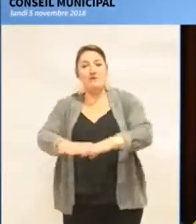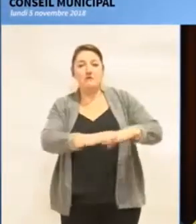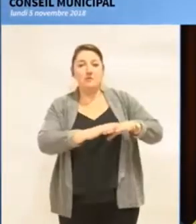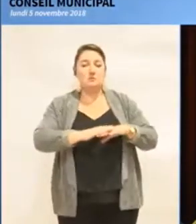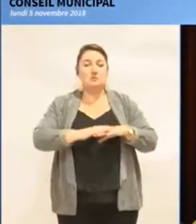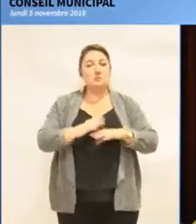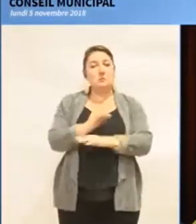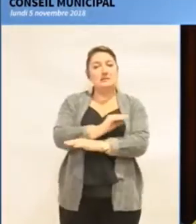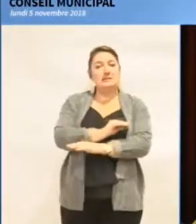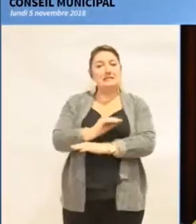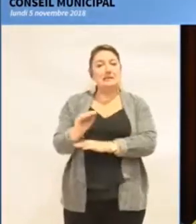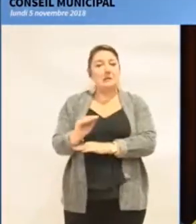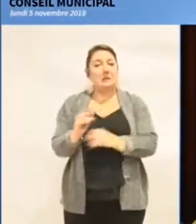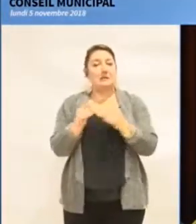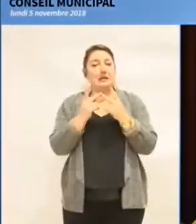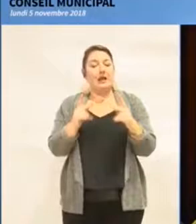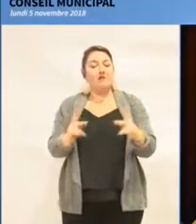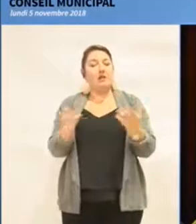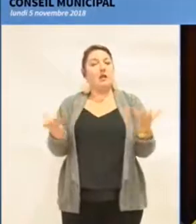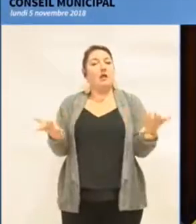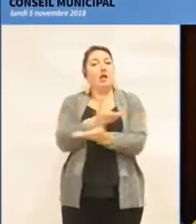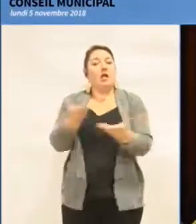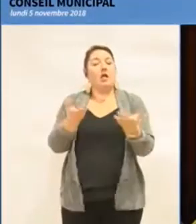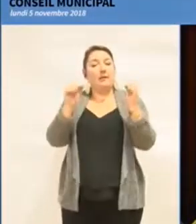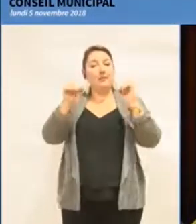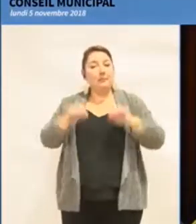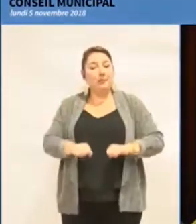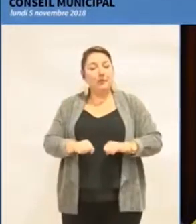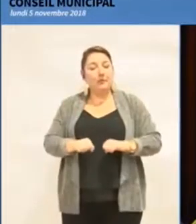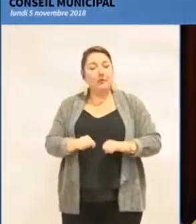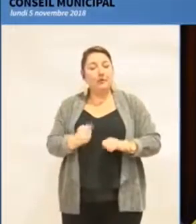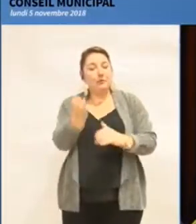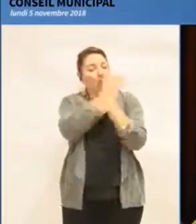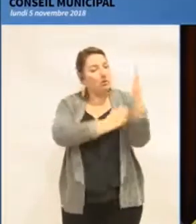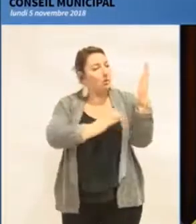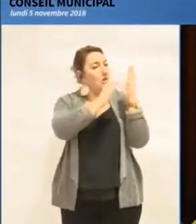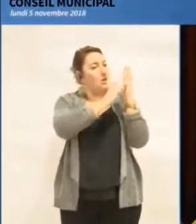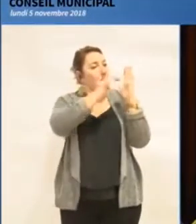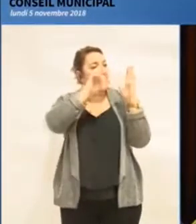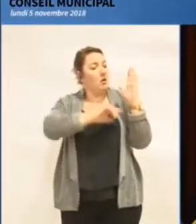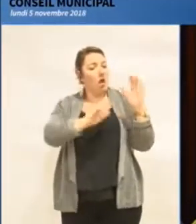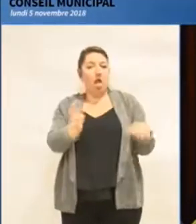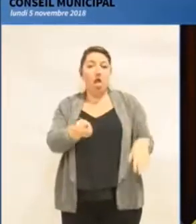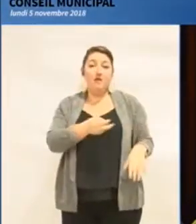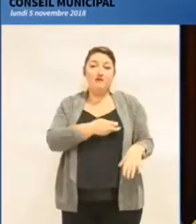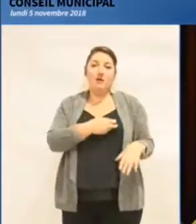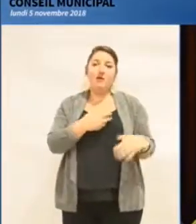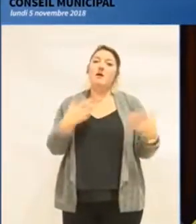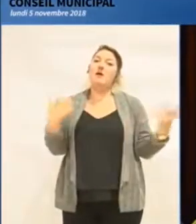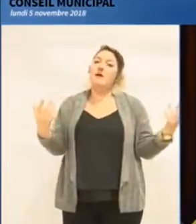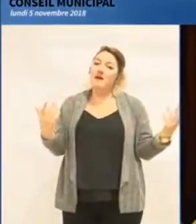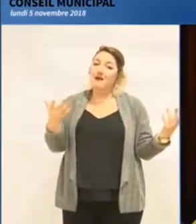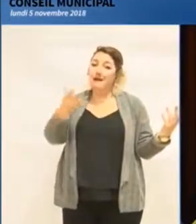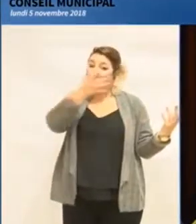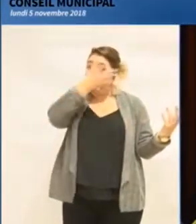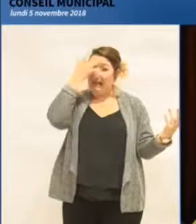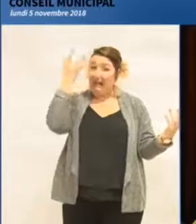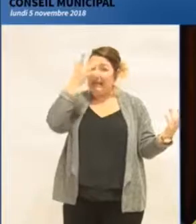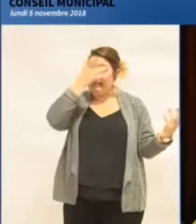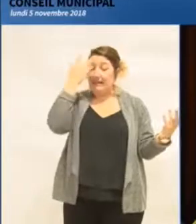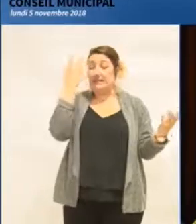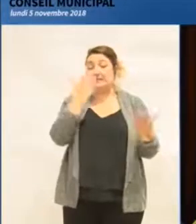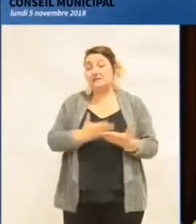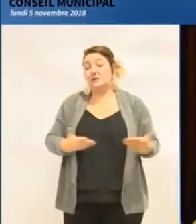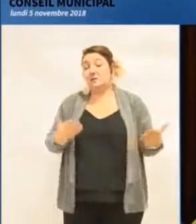délibération portant sur la question. Il aura en fait fallu un été dont la teneur en événements dramatiques et violents nous